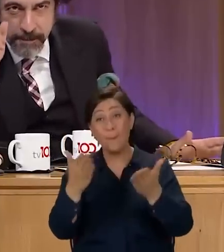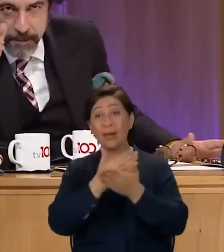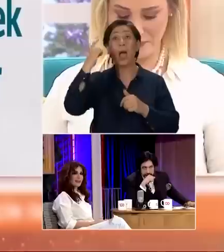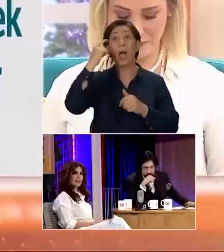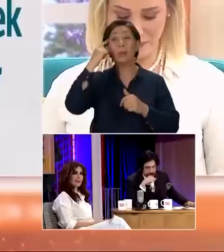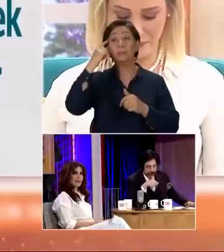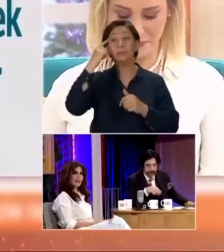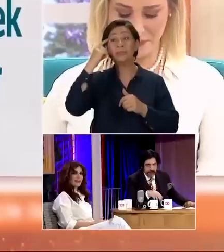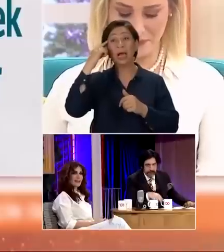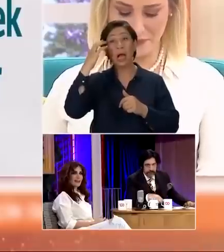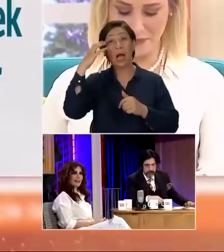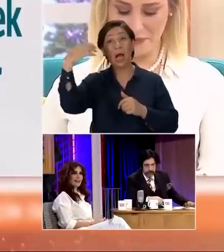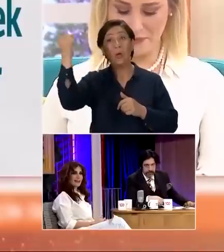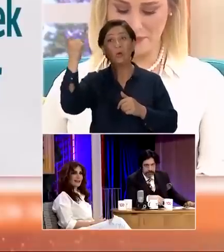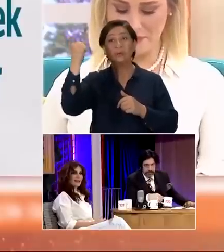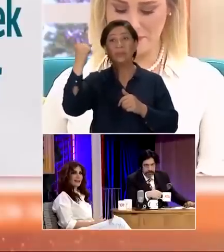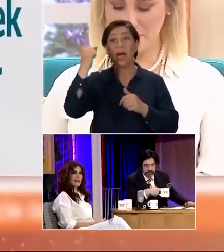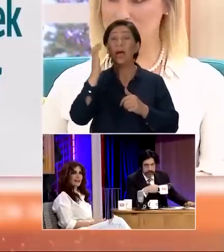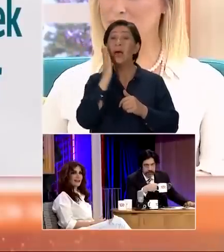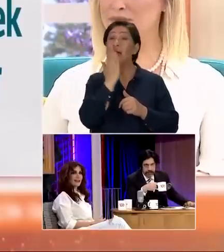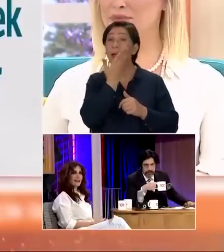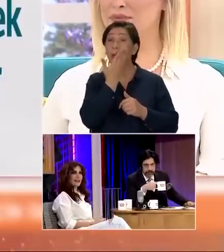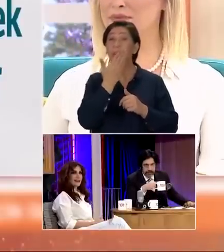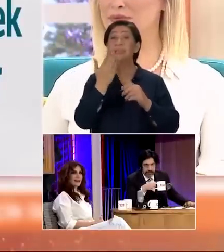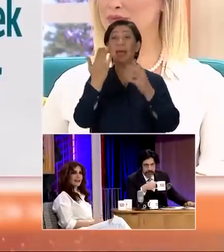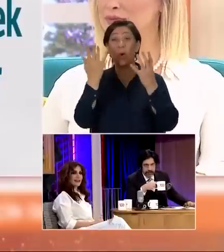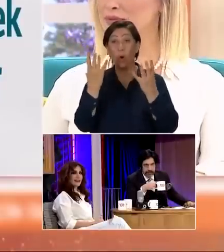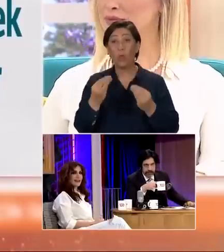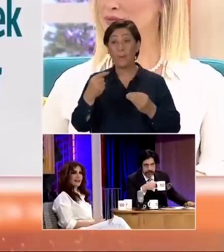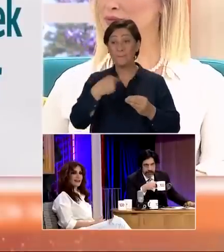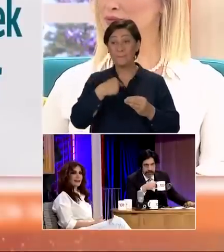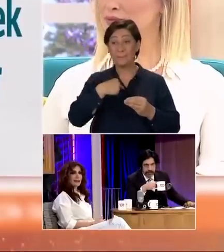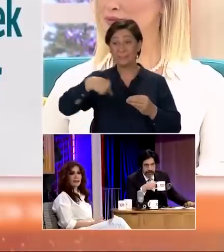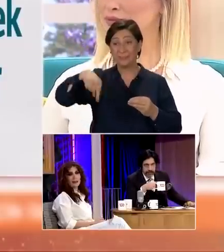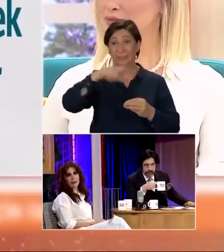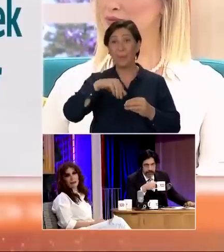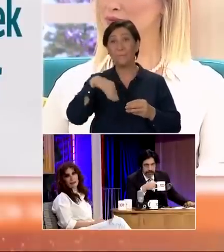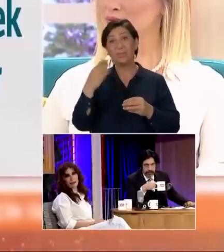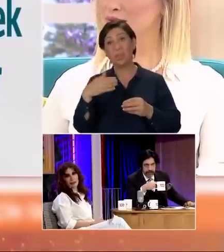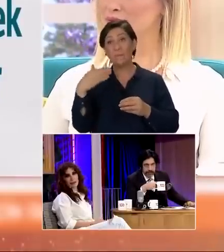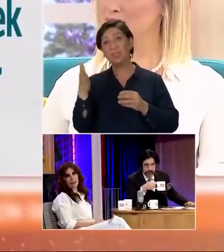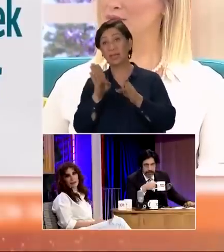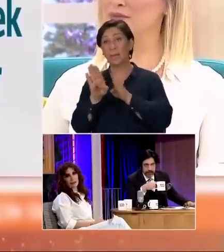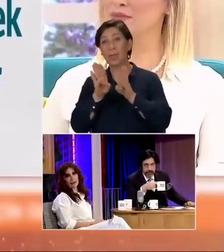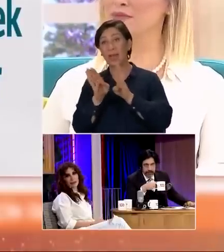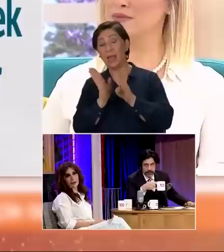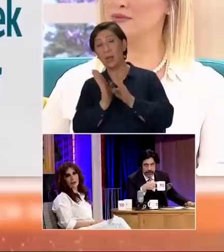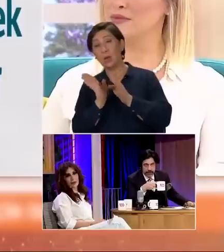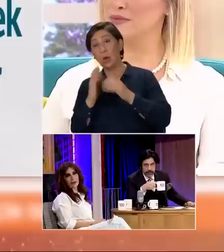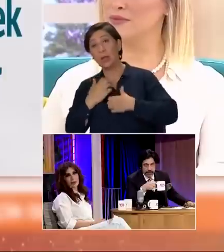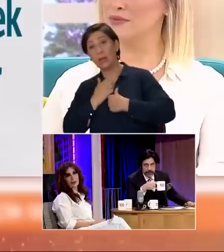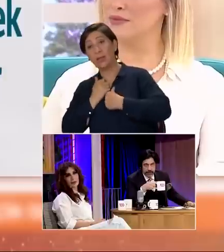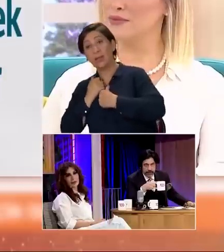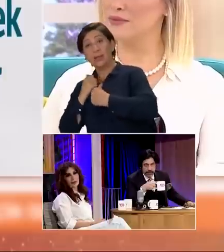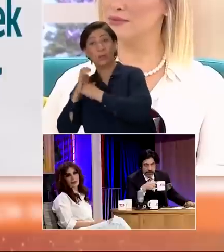Görelim. Aklımızı başımızdan alıyorsa Ramazan orucu tutarken bizi başka başka kapılara